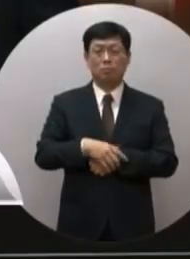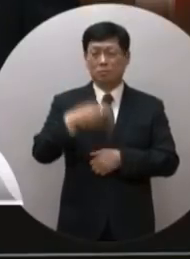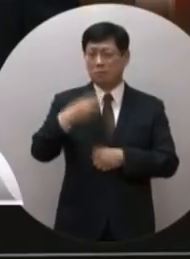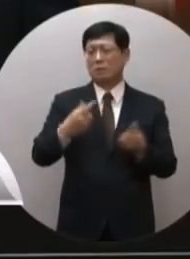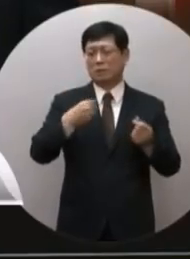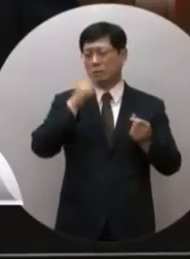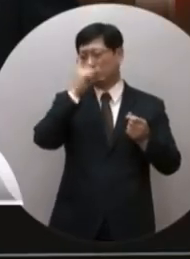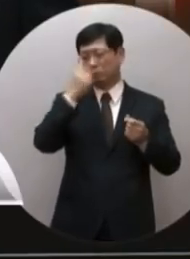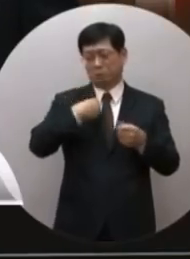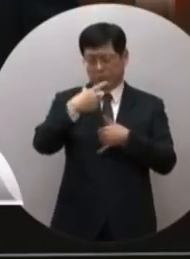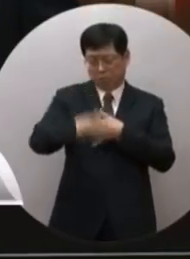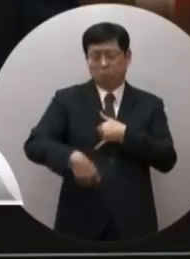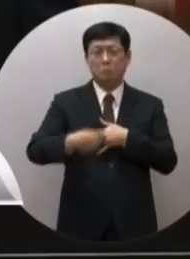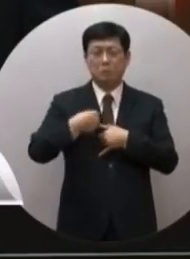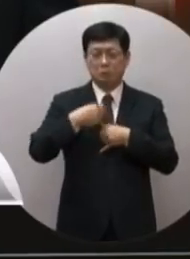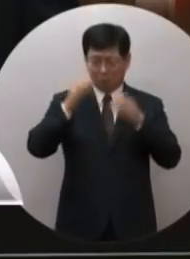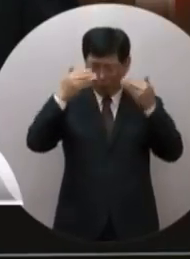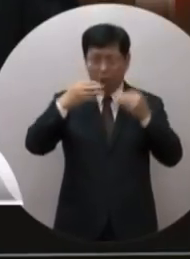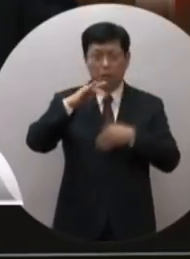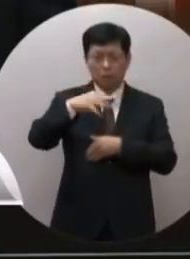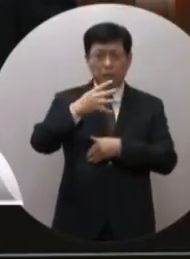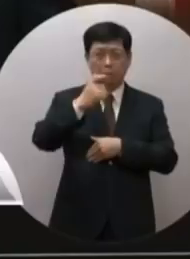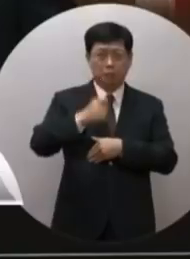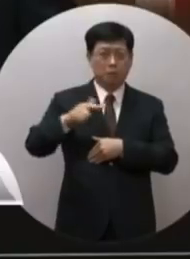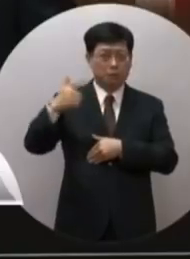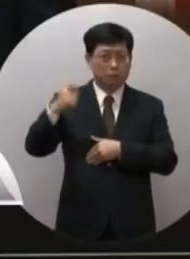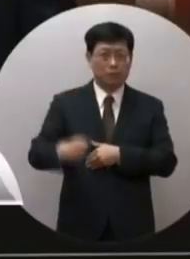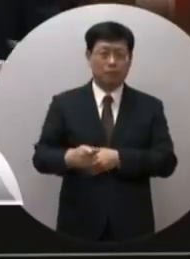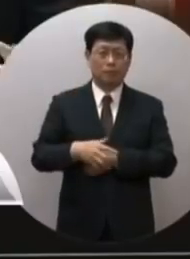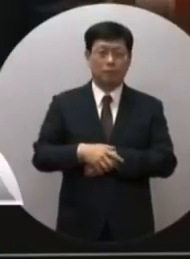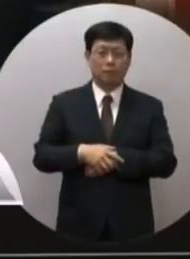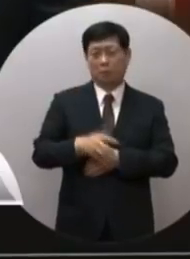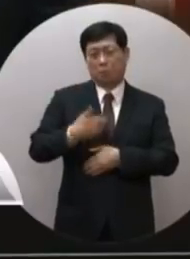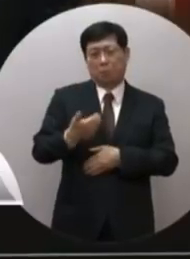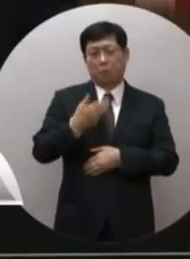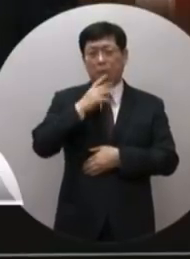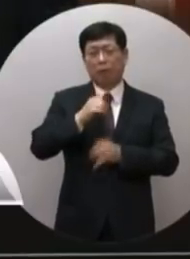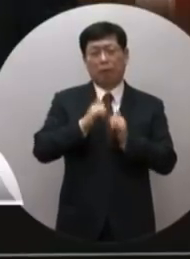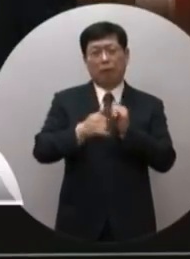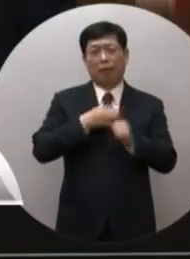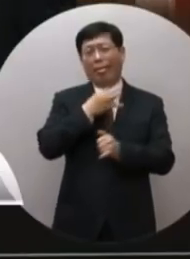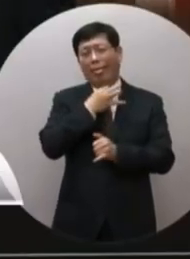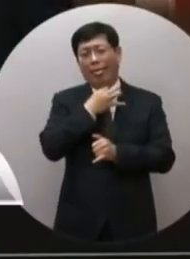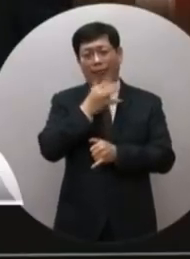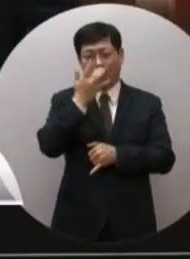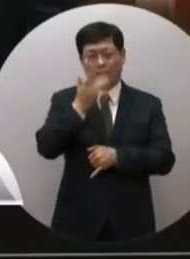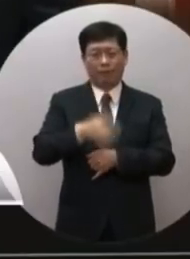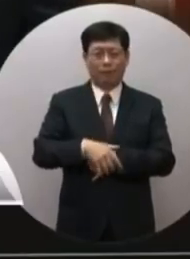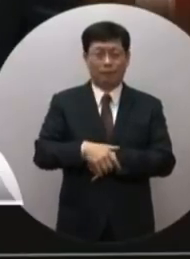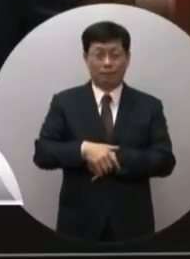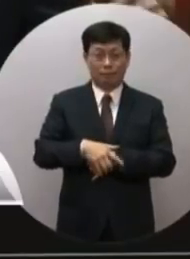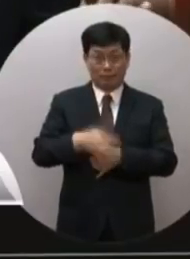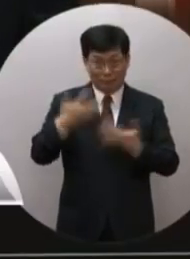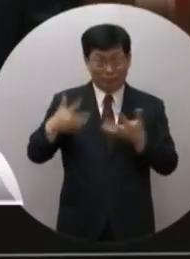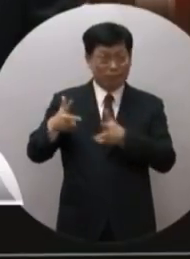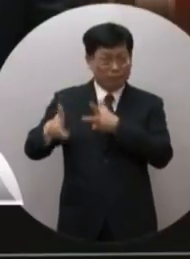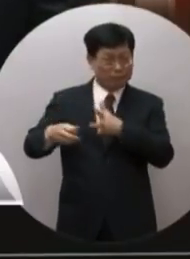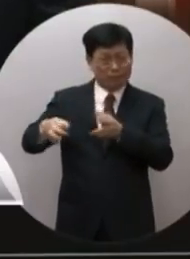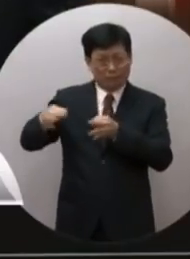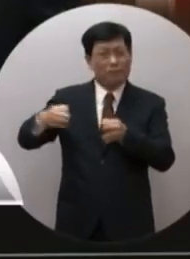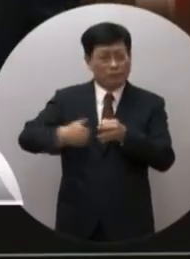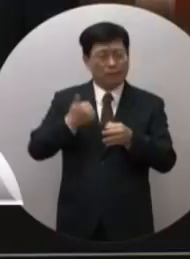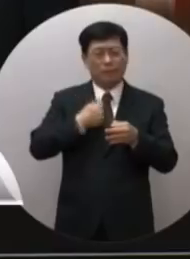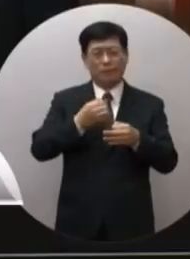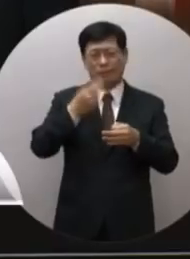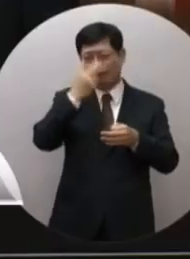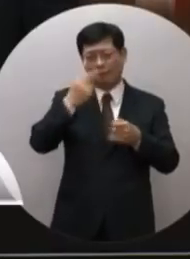还是以所谓400亿、600亿，不知道民间疾苦，我们的产业要面对多大的断裂